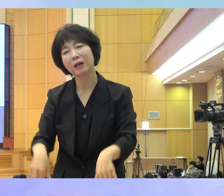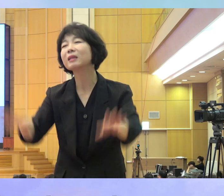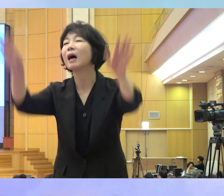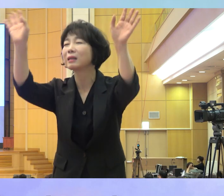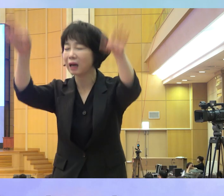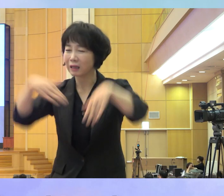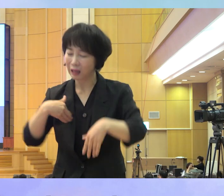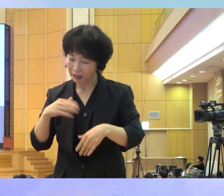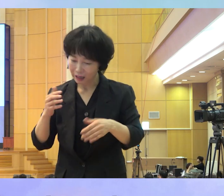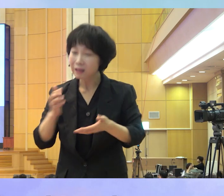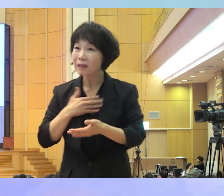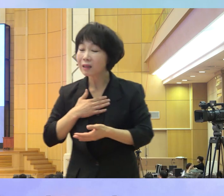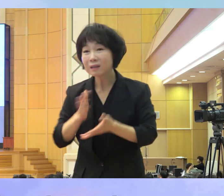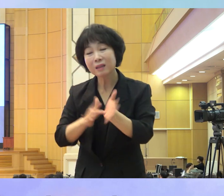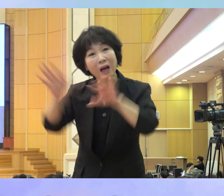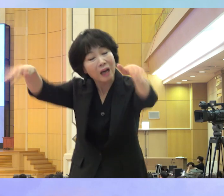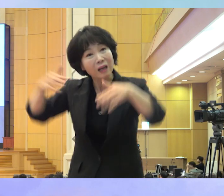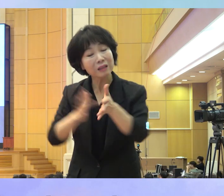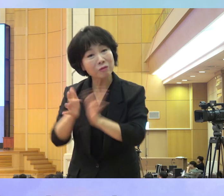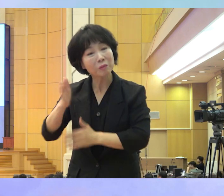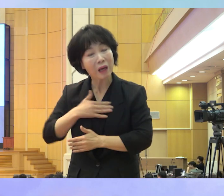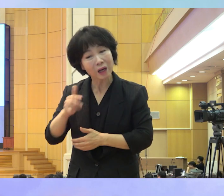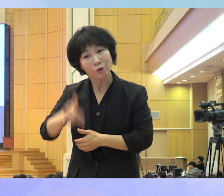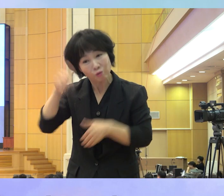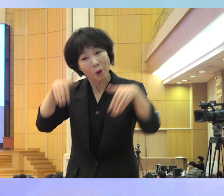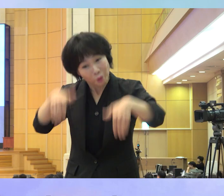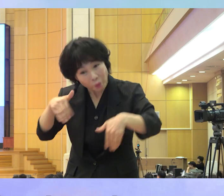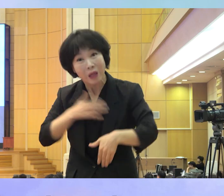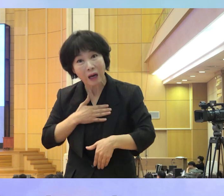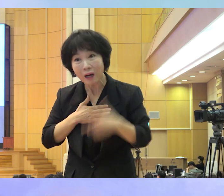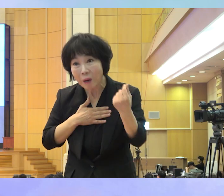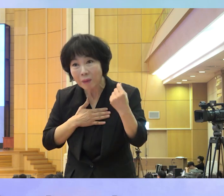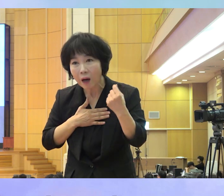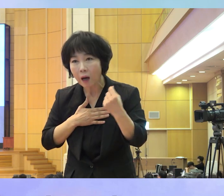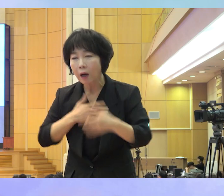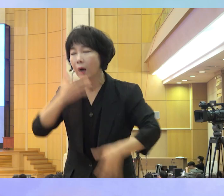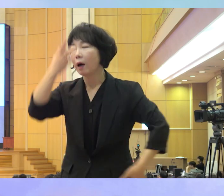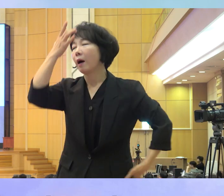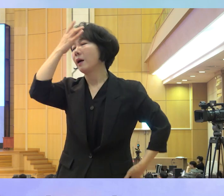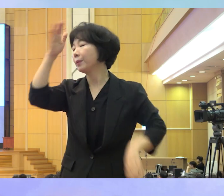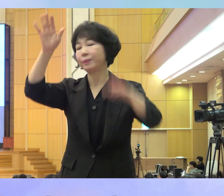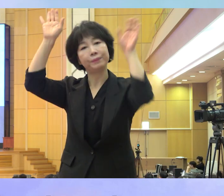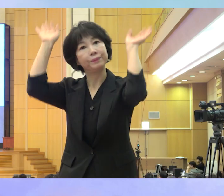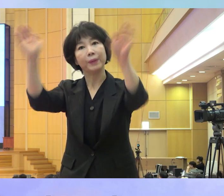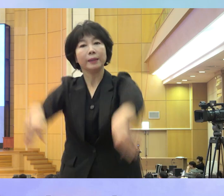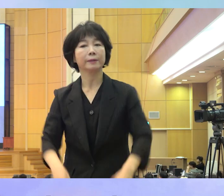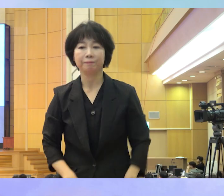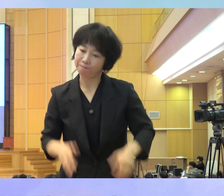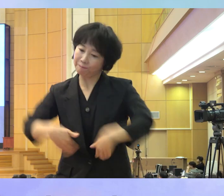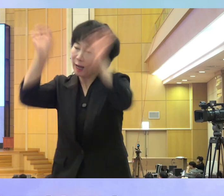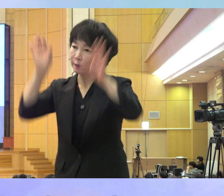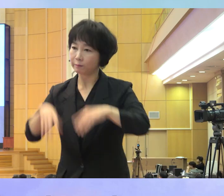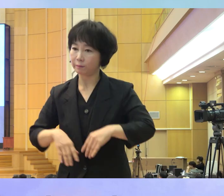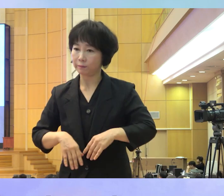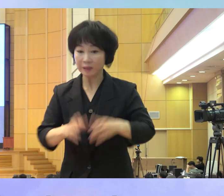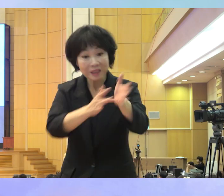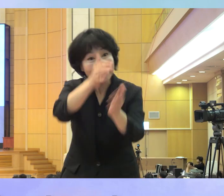그러니까 예수님이 그런 제자 정도, 예수님 제자 정도의 급수, 오늘날로 말하면 목사 정도의 수준에 있는